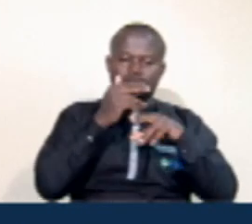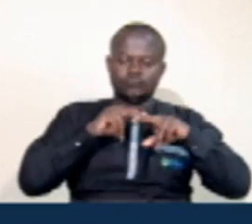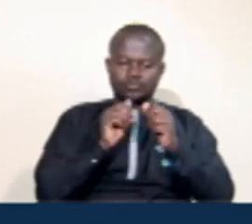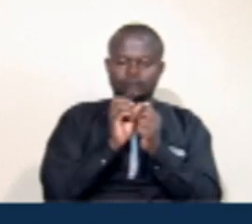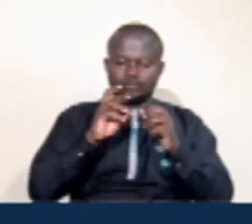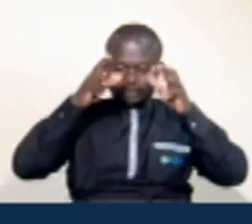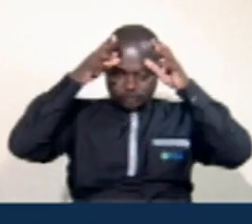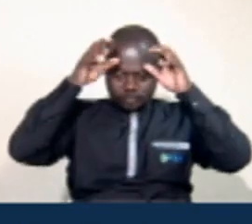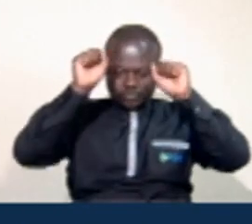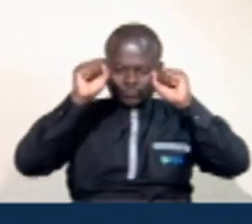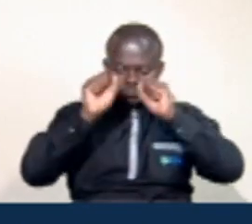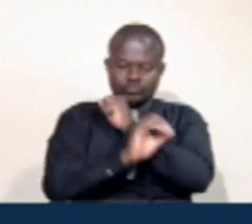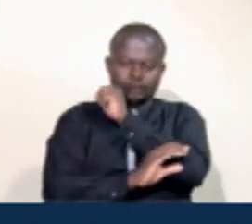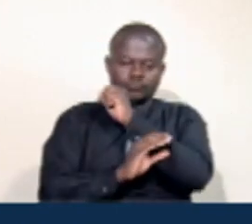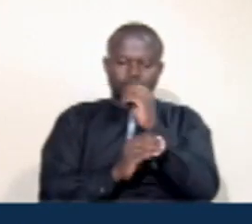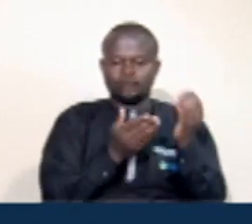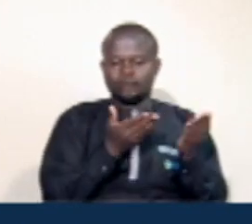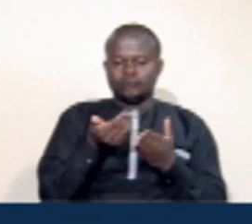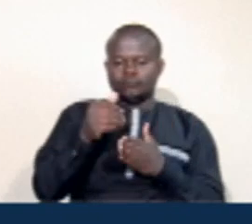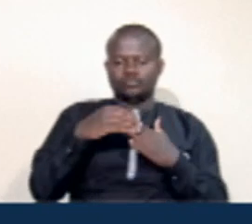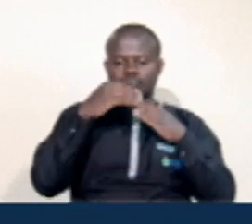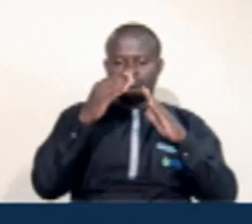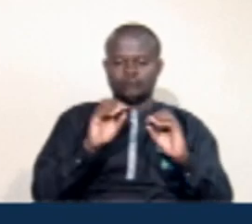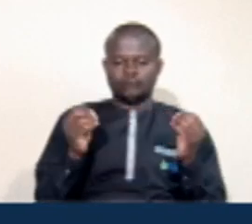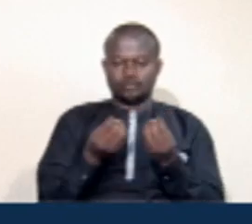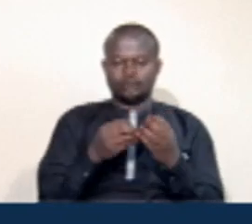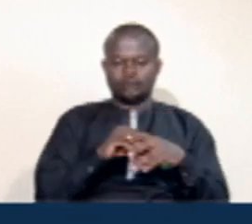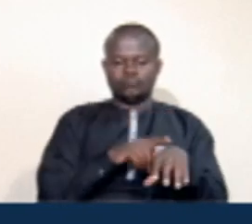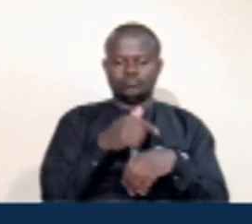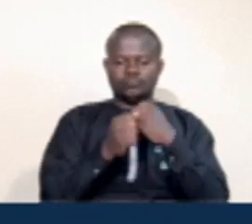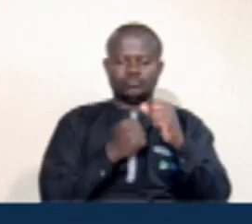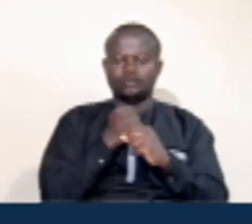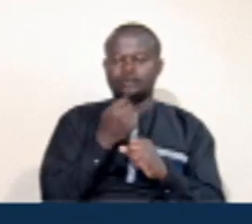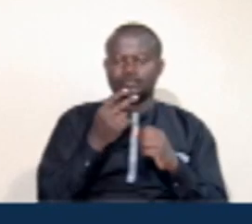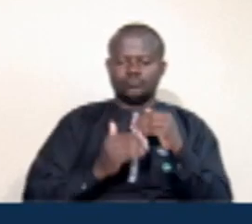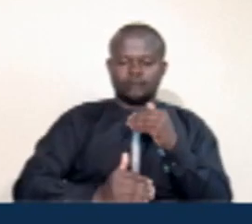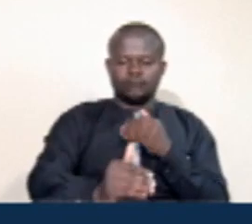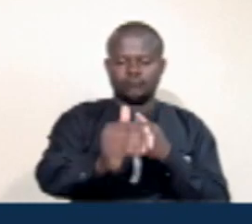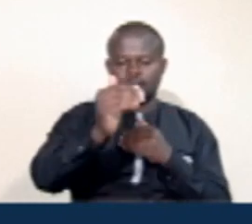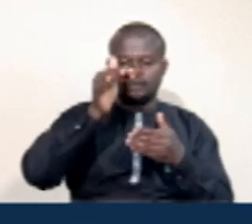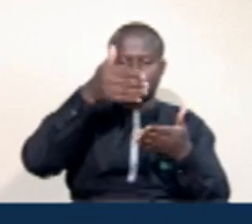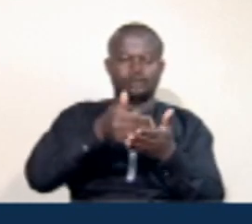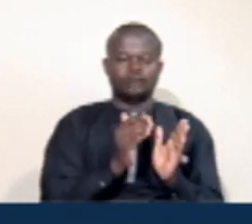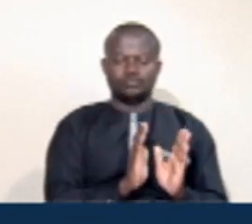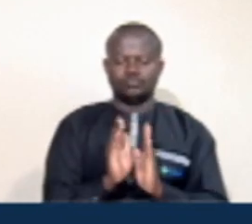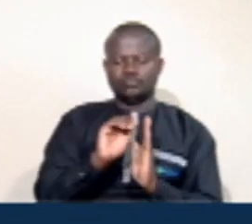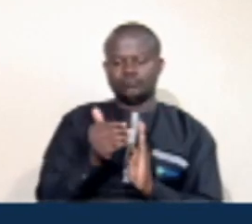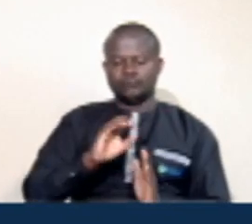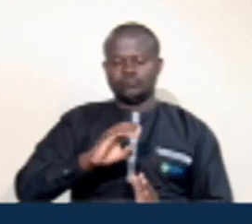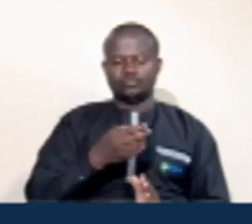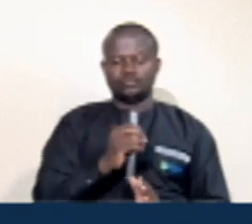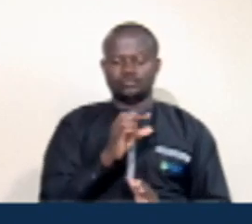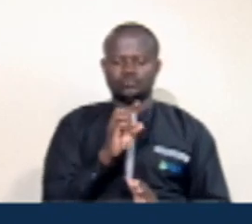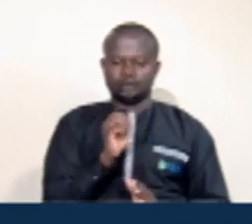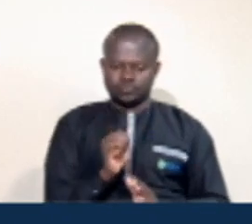cyangwa perezida w'igihugu cyayakiriye ari nawe uyobora uyu muryango mu gihe cy'imyaka ibiri ikurikiyeho kugeza hateguwe indi CHOGM. U